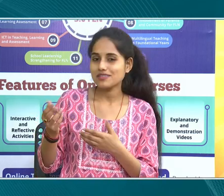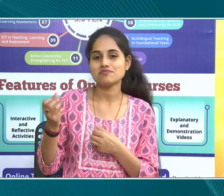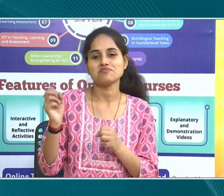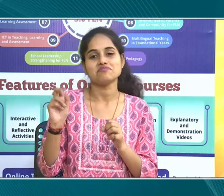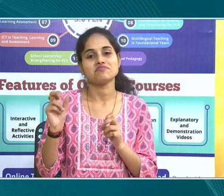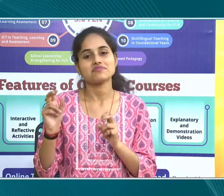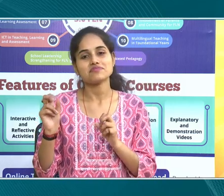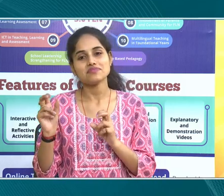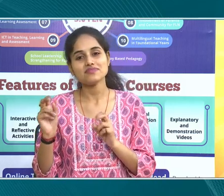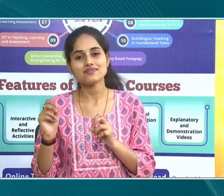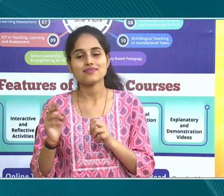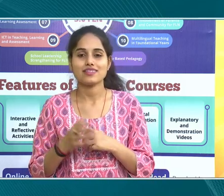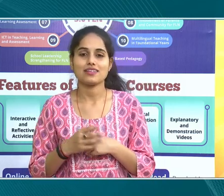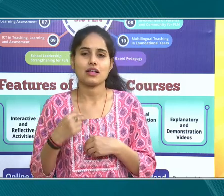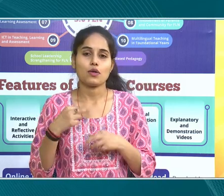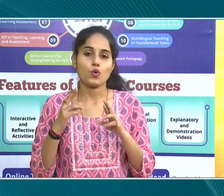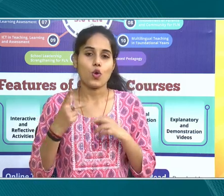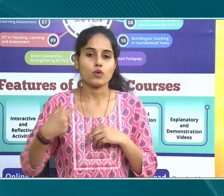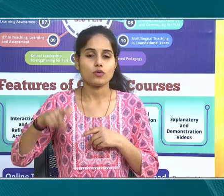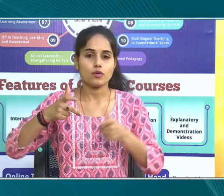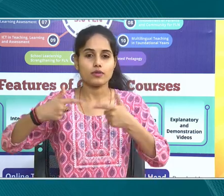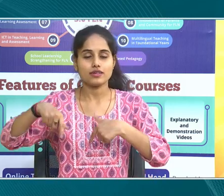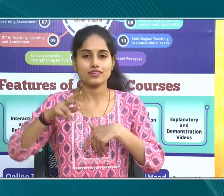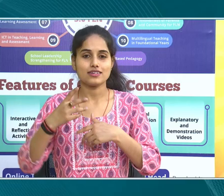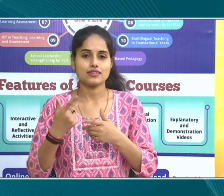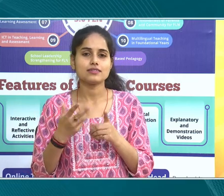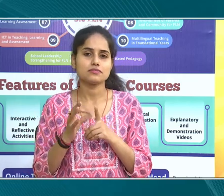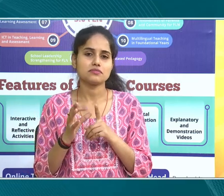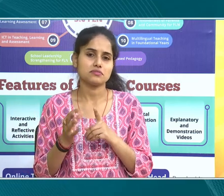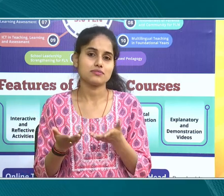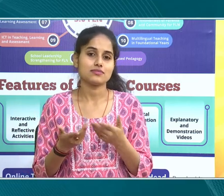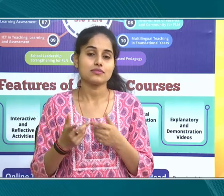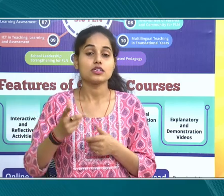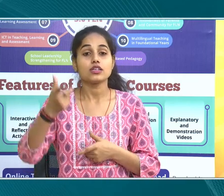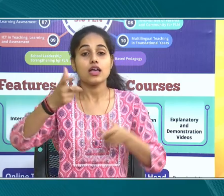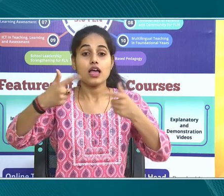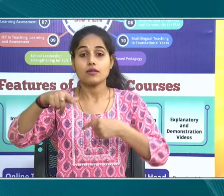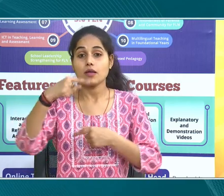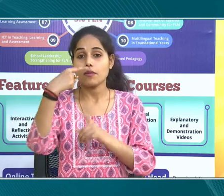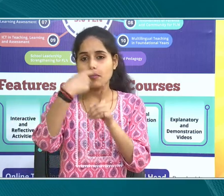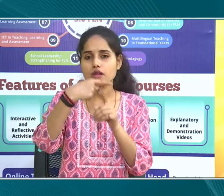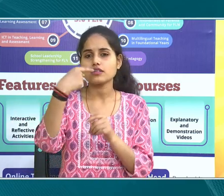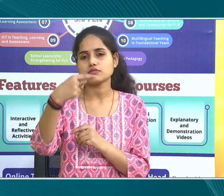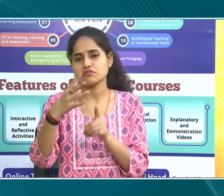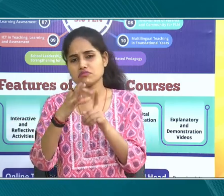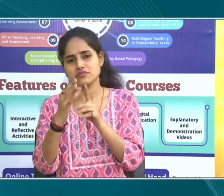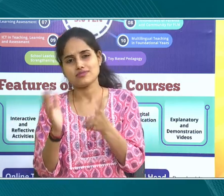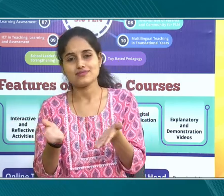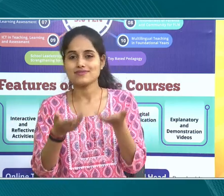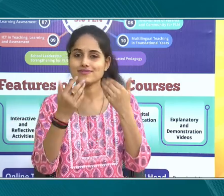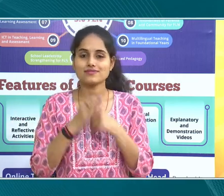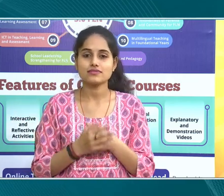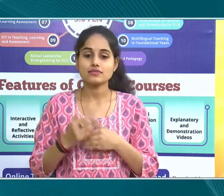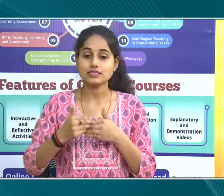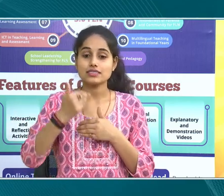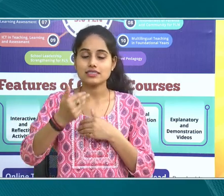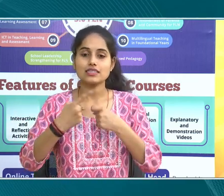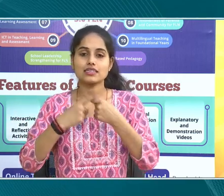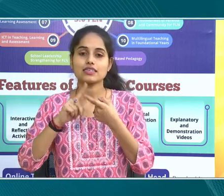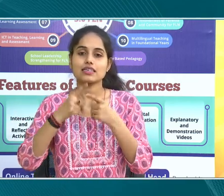कर रहे होंगे इसको कर रहे होंगे तो चलिए ऐसे ही आप जमा घटा कर सकते हैं आगे चलते